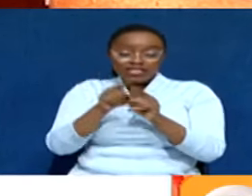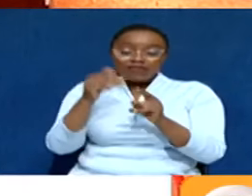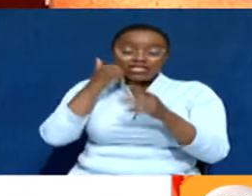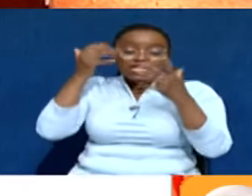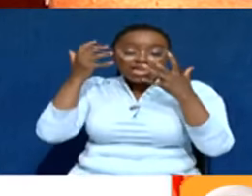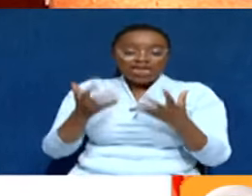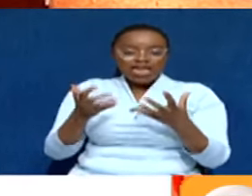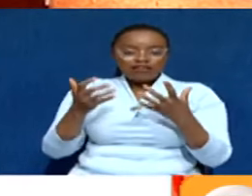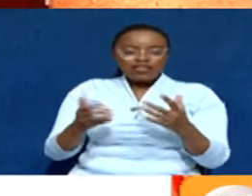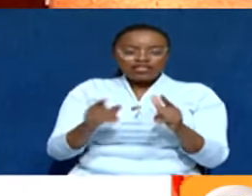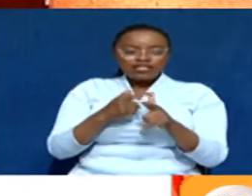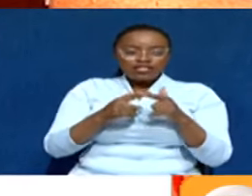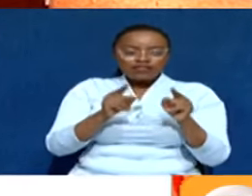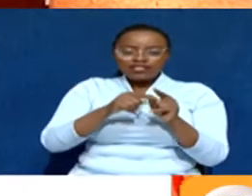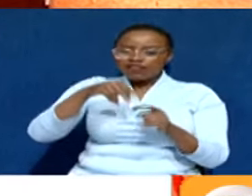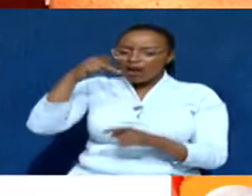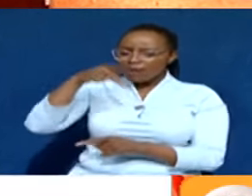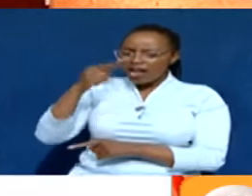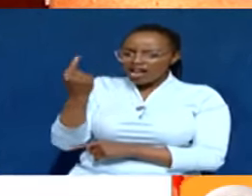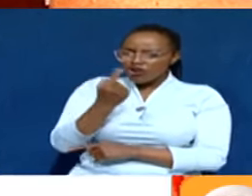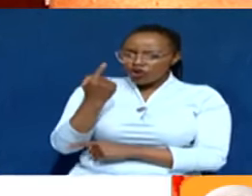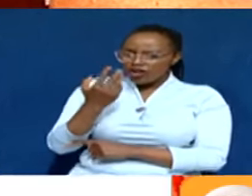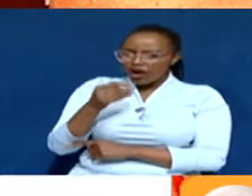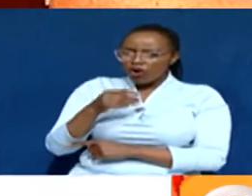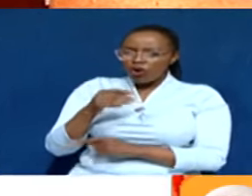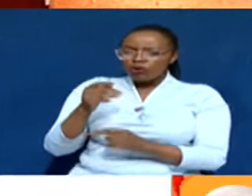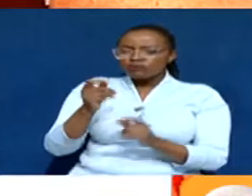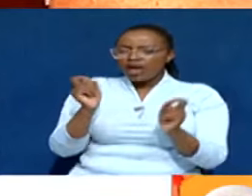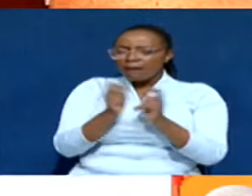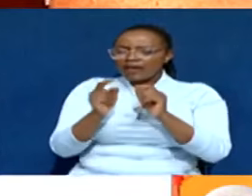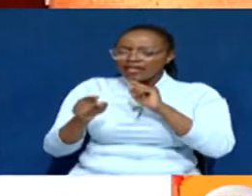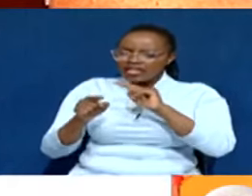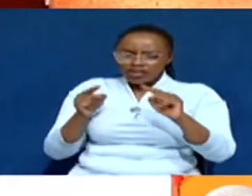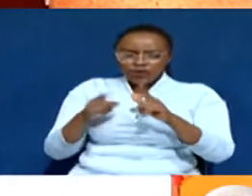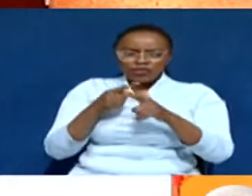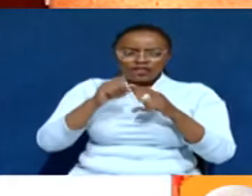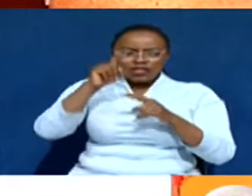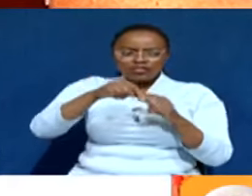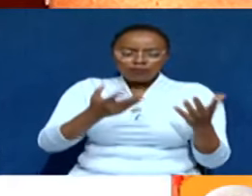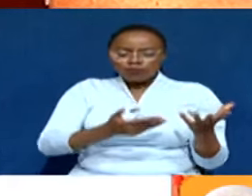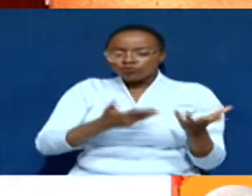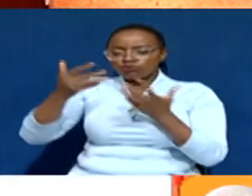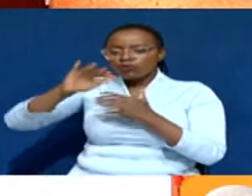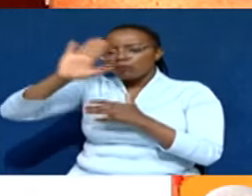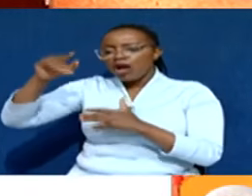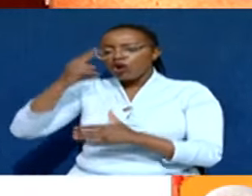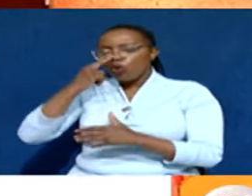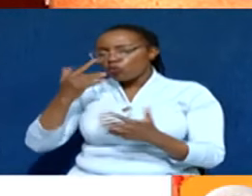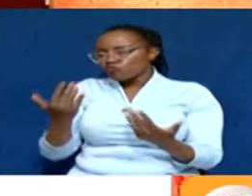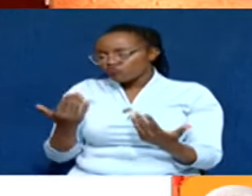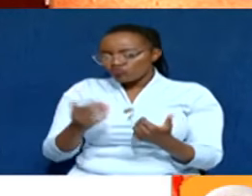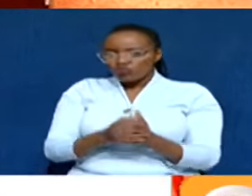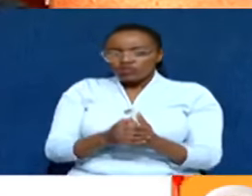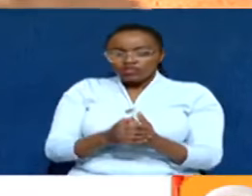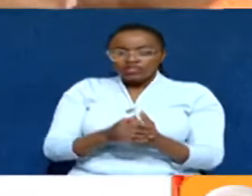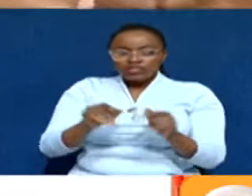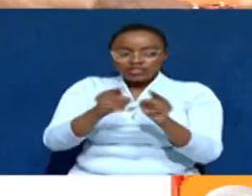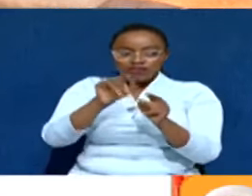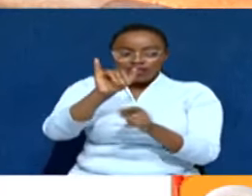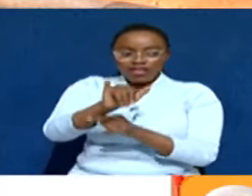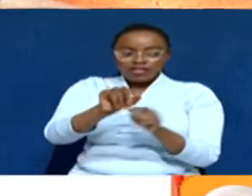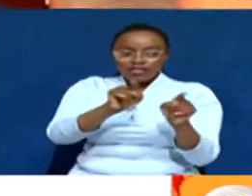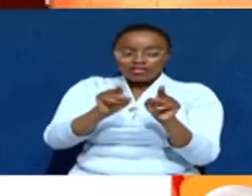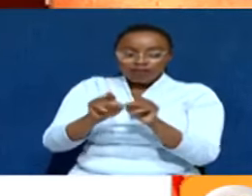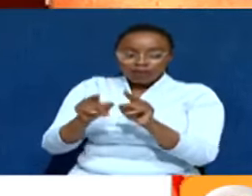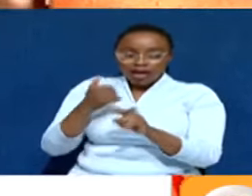ugonjwa ati inapita panado. Ukigonjeka ile ugonjwa inapita panado, inafaa urudishe kwenyu. That is iyo ndio